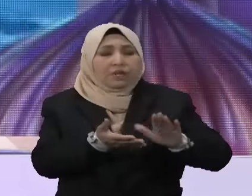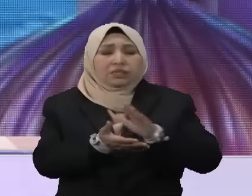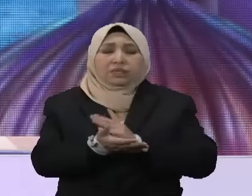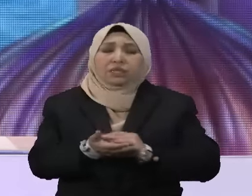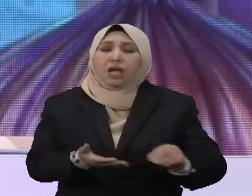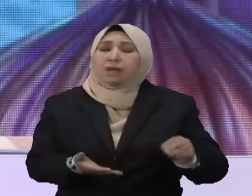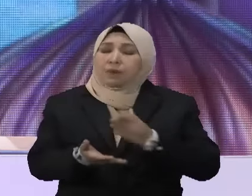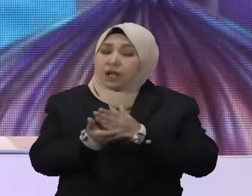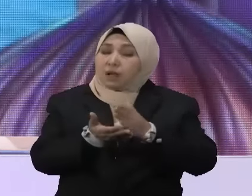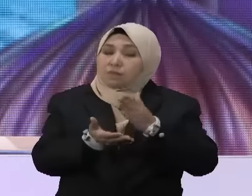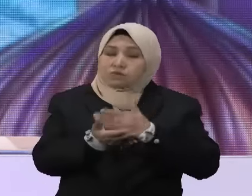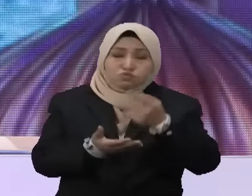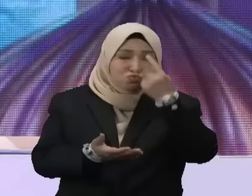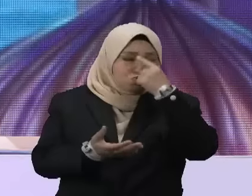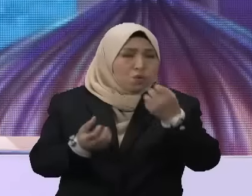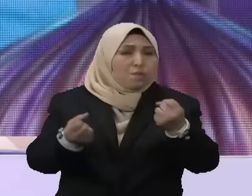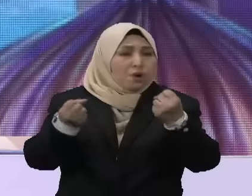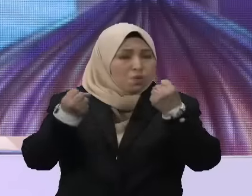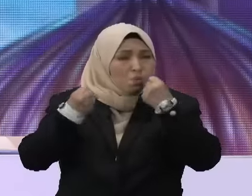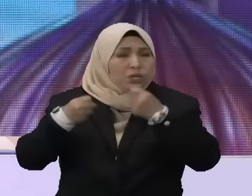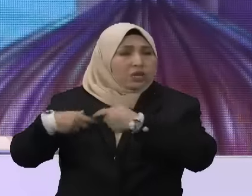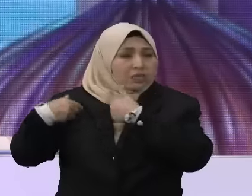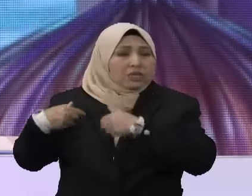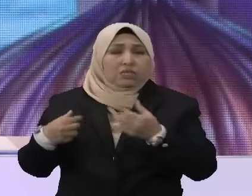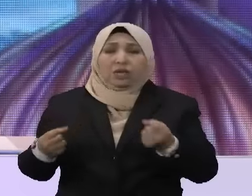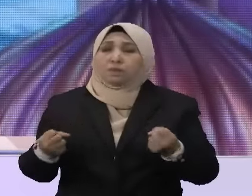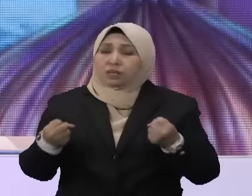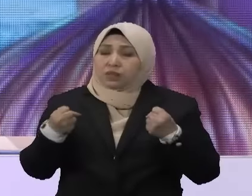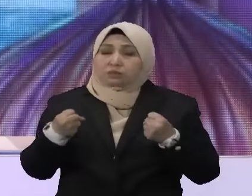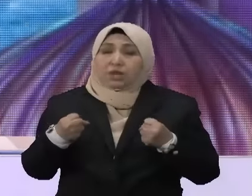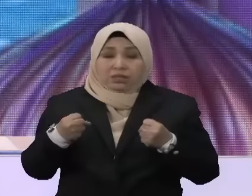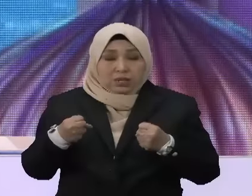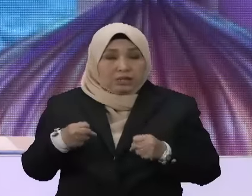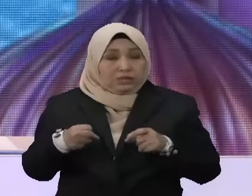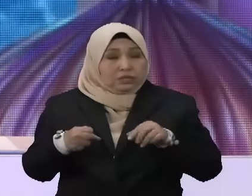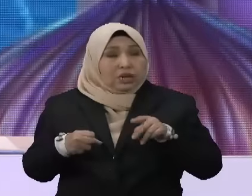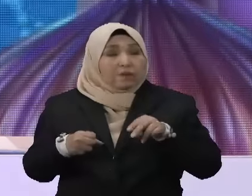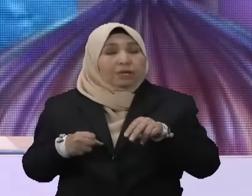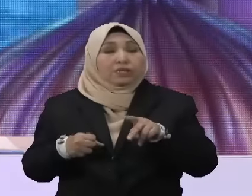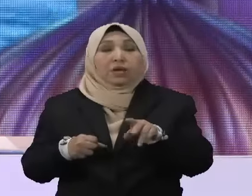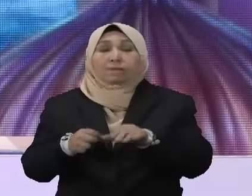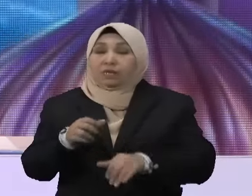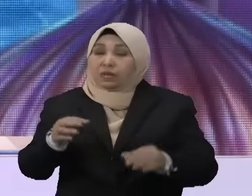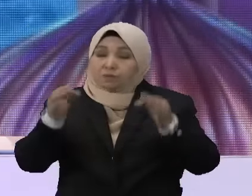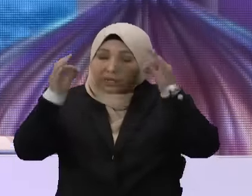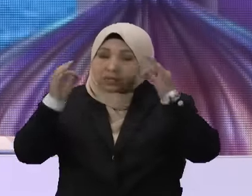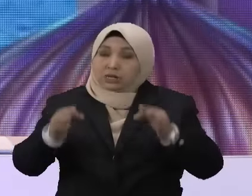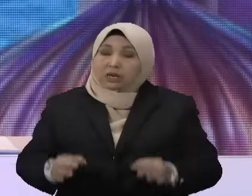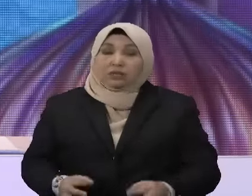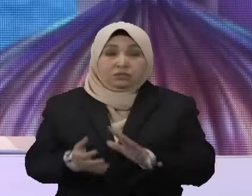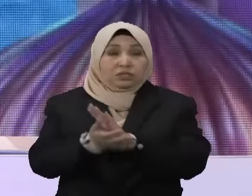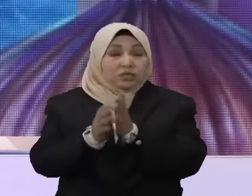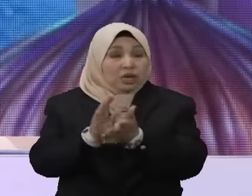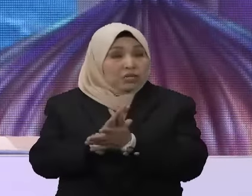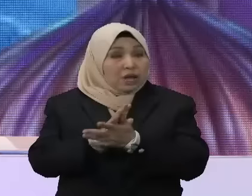aqdam, untuk menguatkan hati serta memperteguh tapak kaki, maksudnya teguhkan pendirian. Jadi